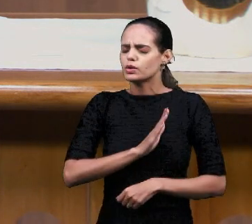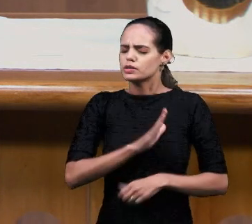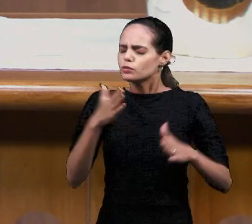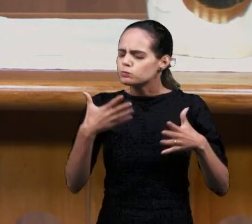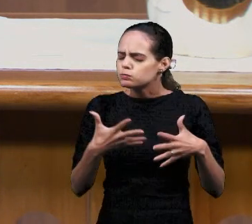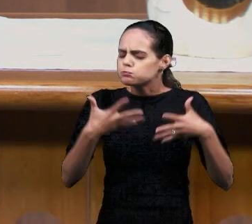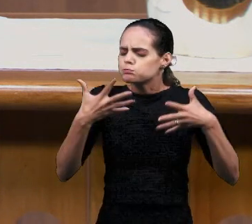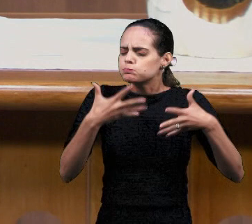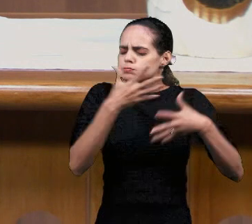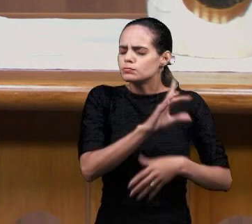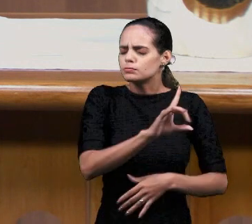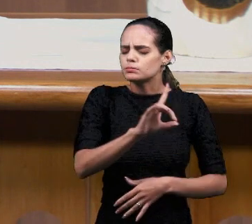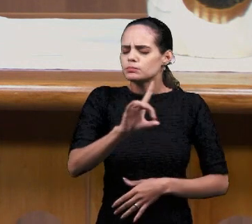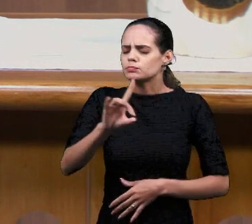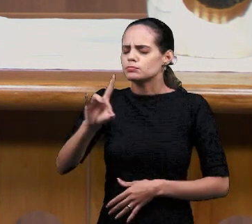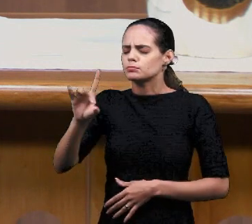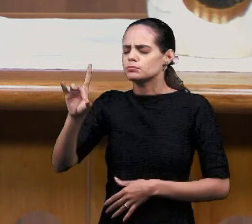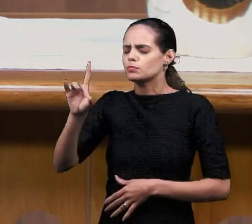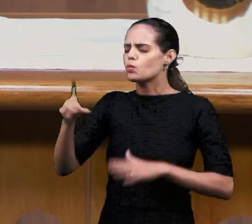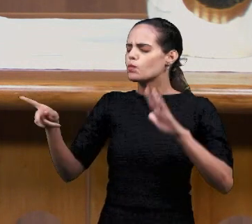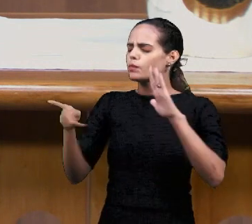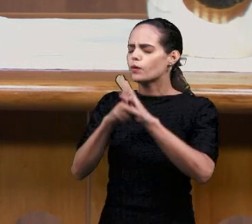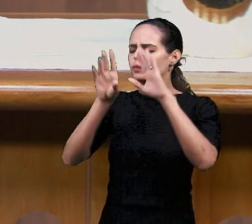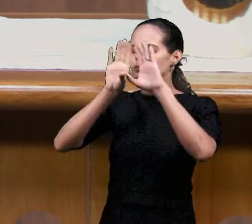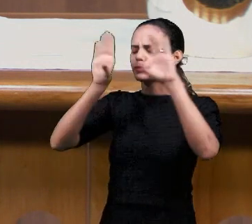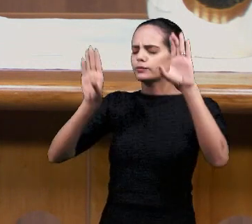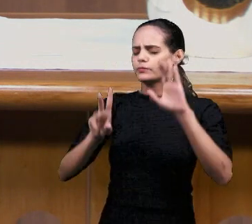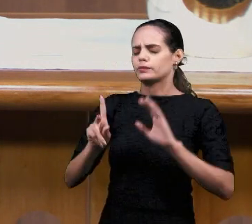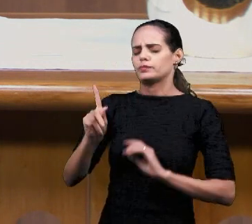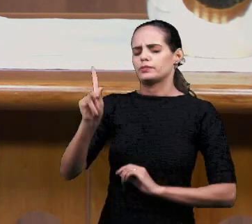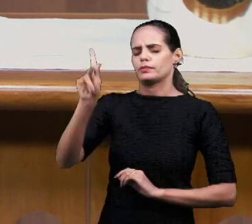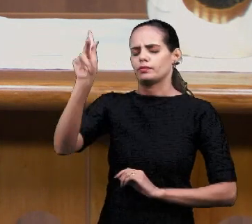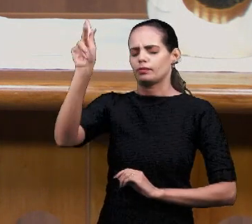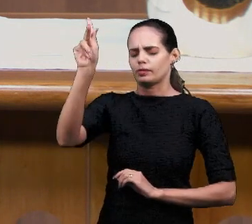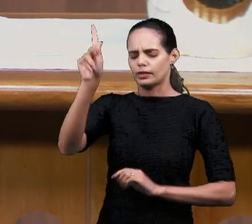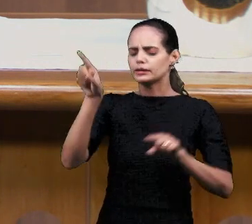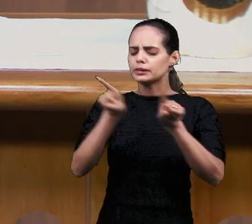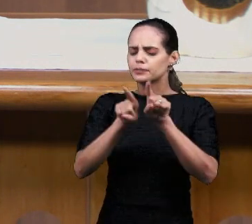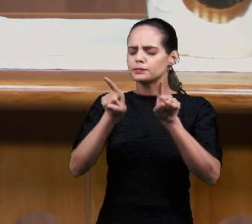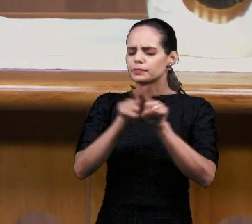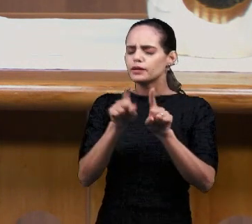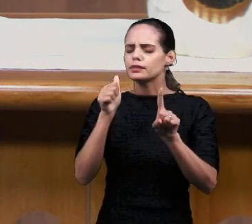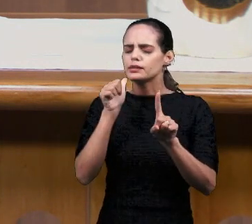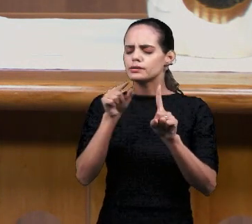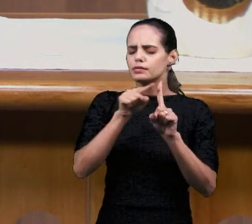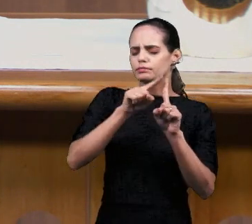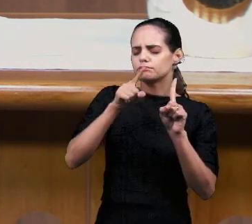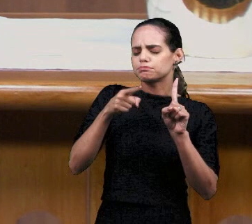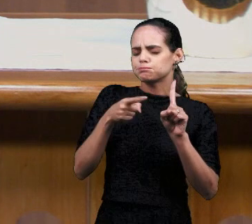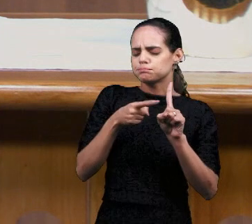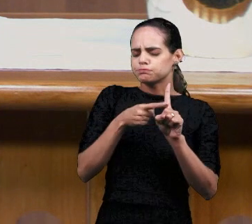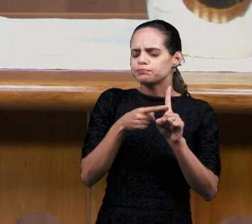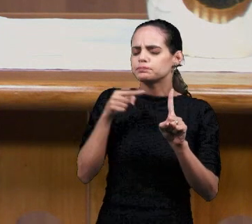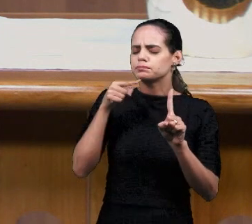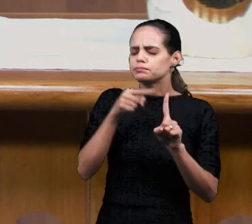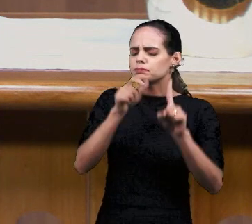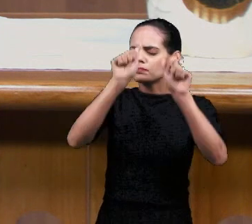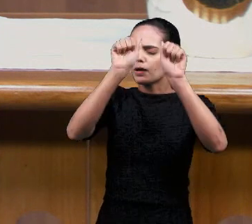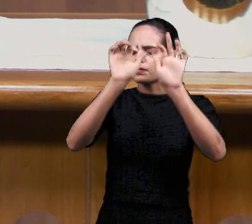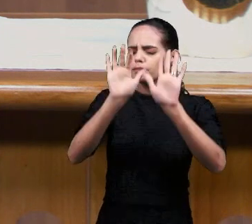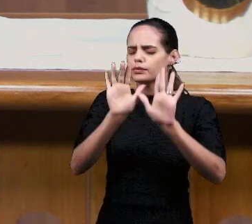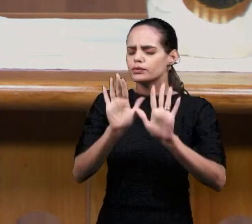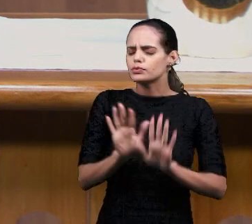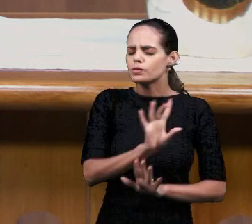et les éveiller vers les choses qui concernent ton royaume. Nous prions aussi pour les servantes qui sont enceintes, que tu puisses